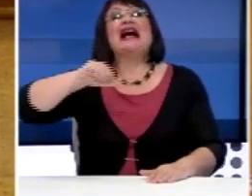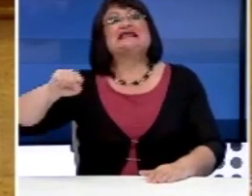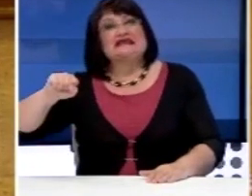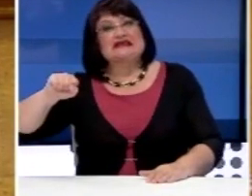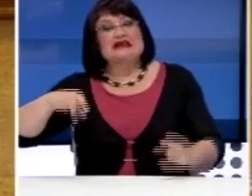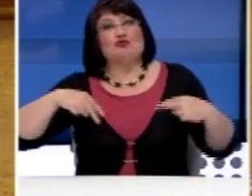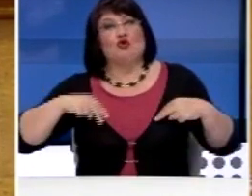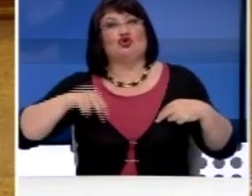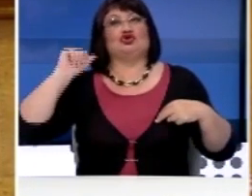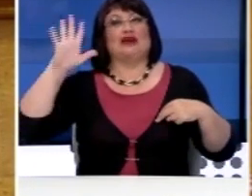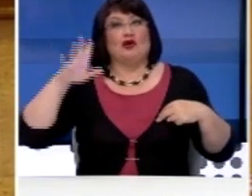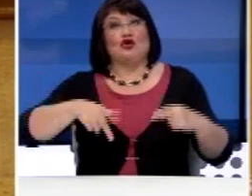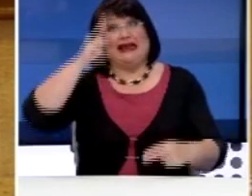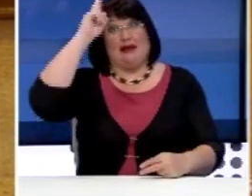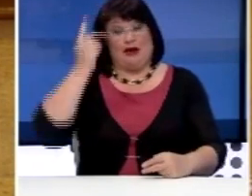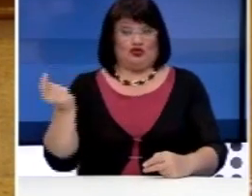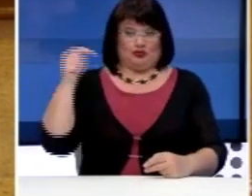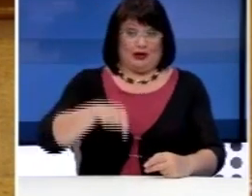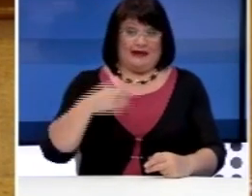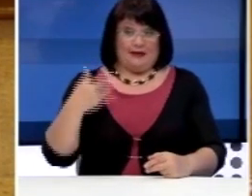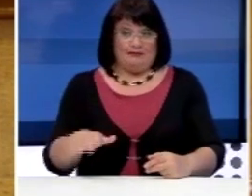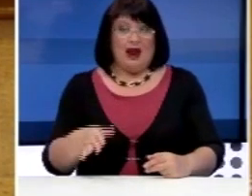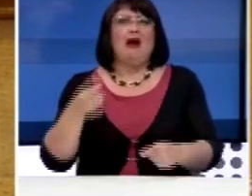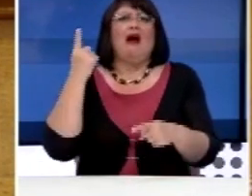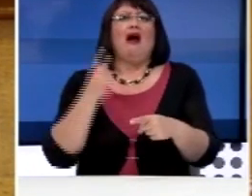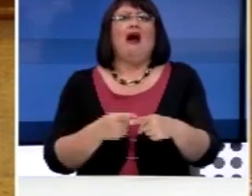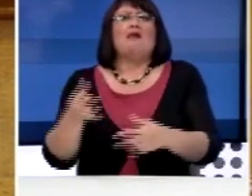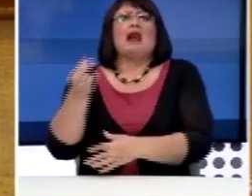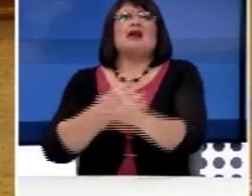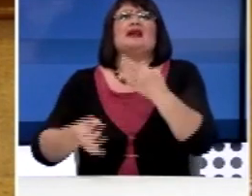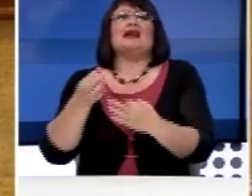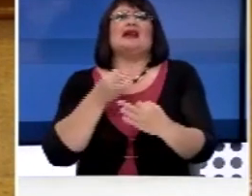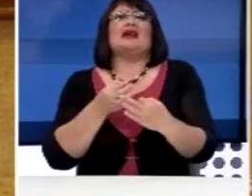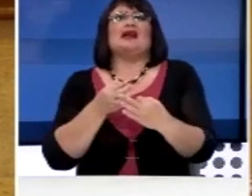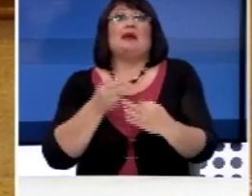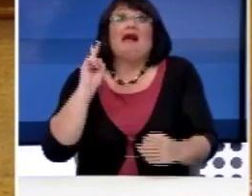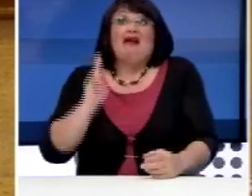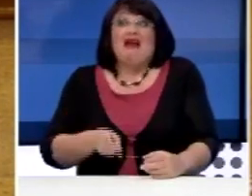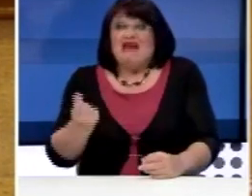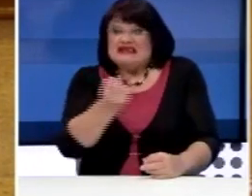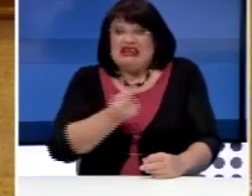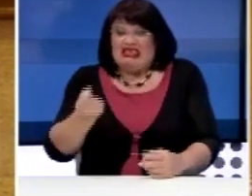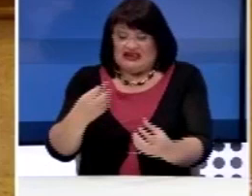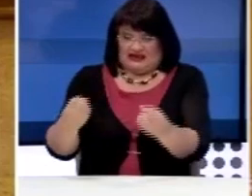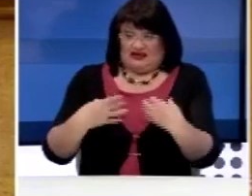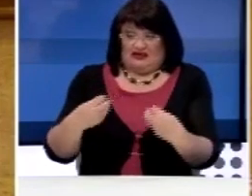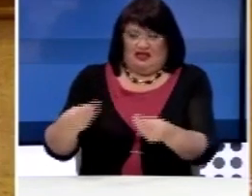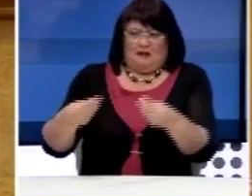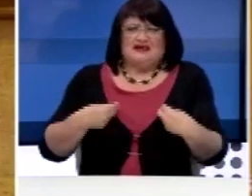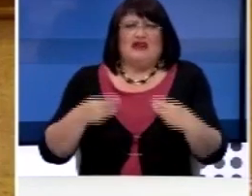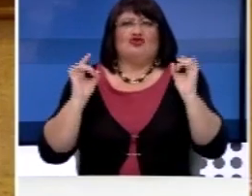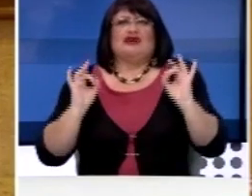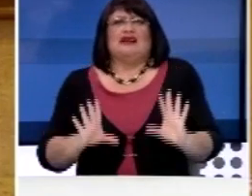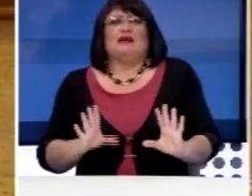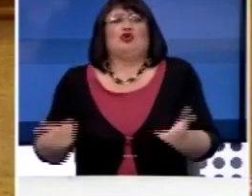ο Υπουργός Εξωτερικών της Γερμανίας, ήταν απλά ο αγγελιαφόρος κακών μαντάτων, αφού δεν κόμισε τίποτα άλλο